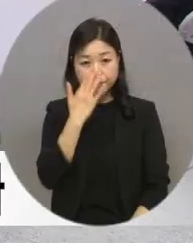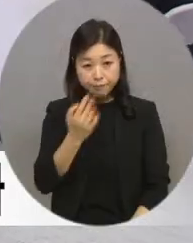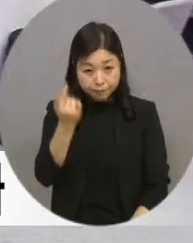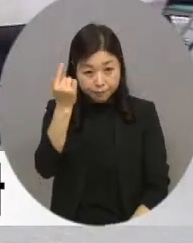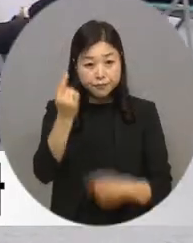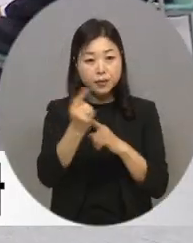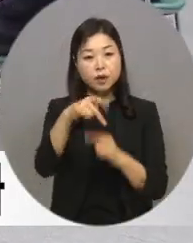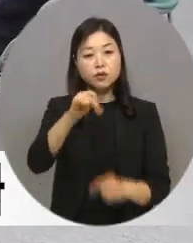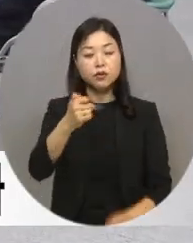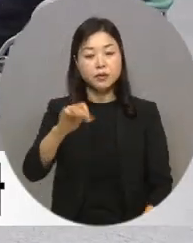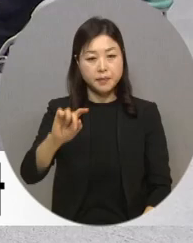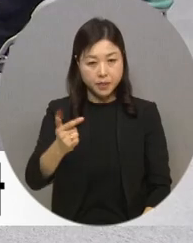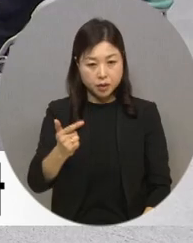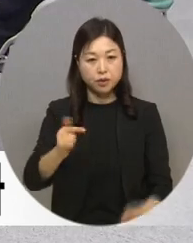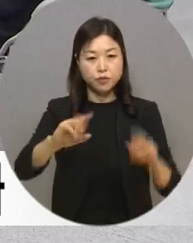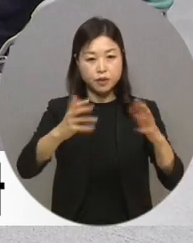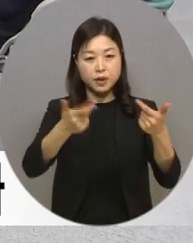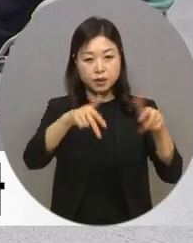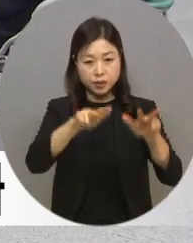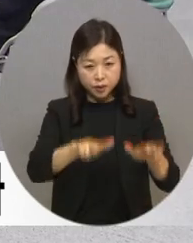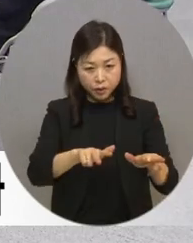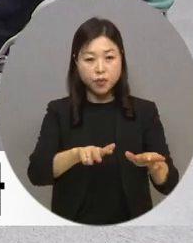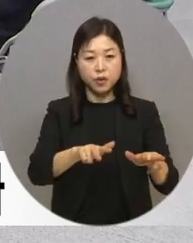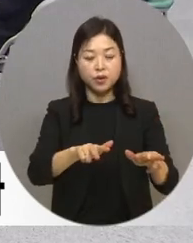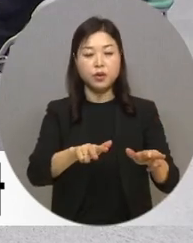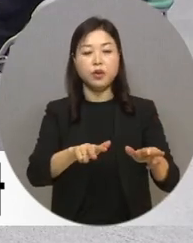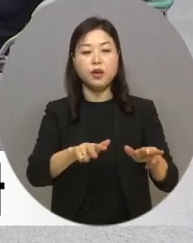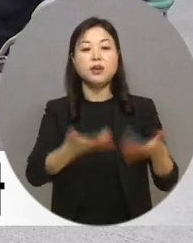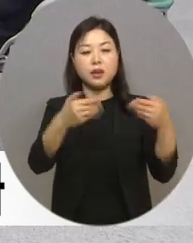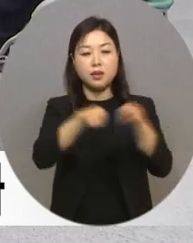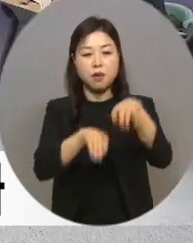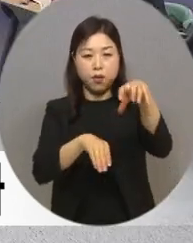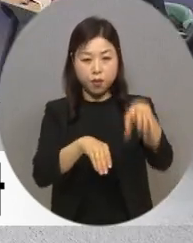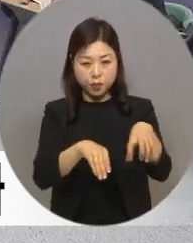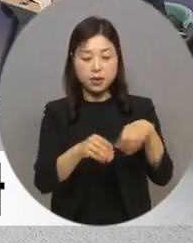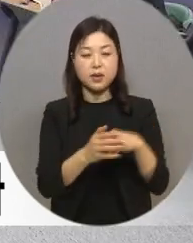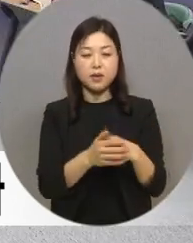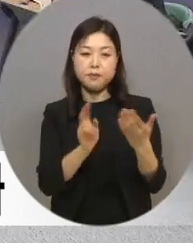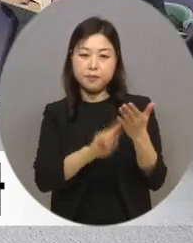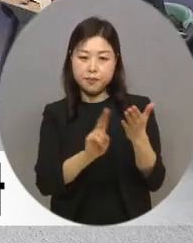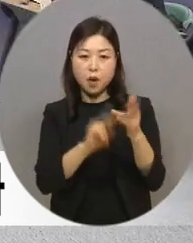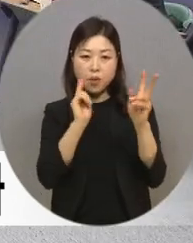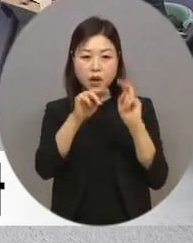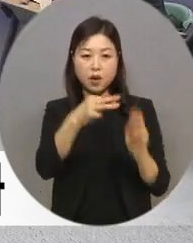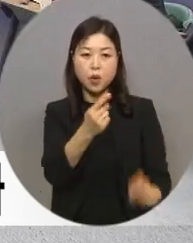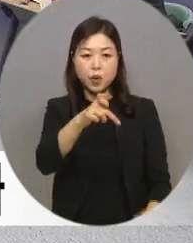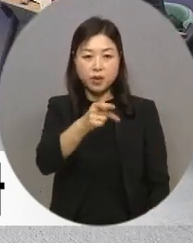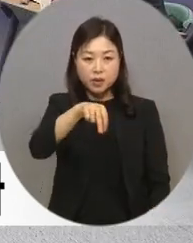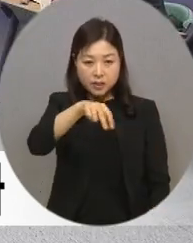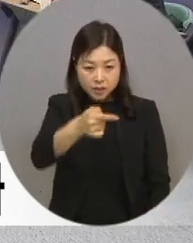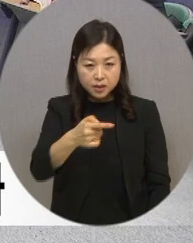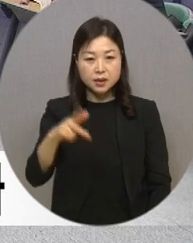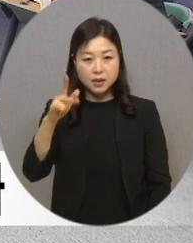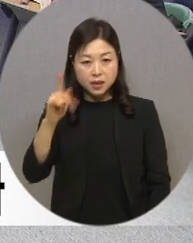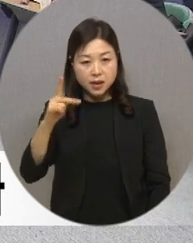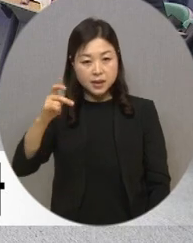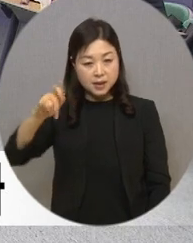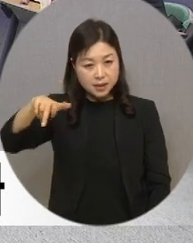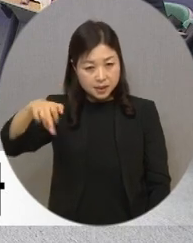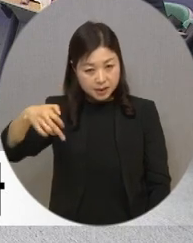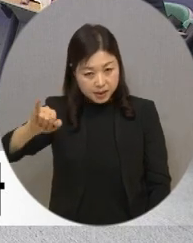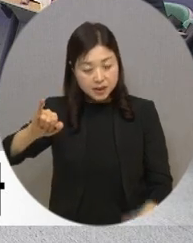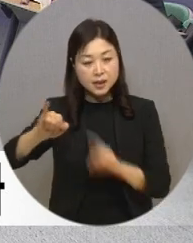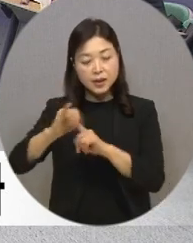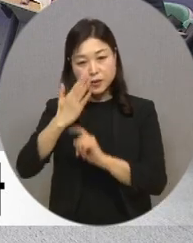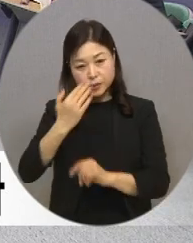순천만 국가정원 국제 스치 센터에서 애니메이션 제작 회사인 로커스 디즈니 순천을 완성하기 위한